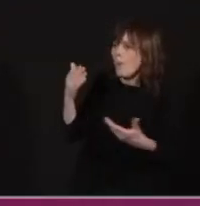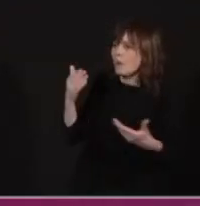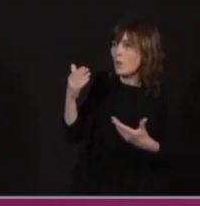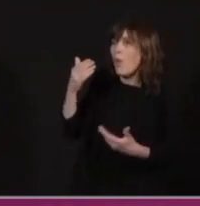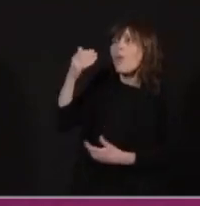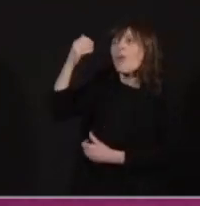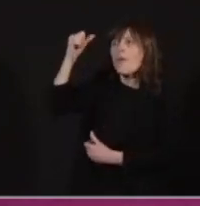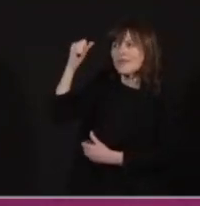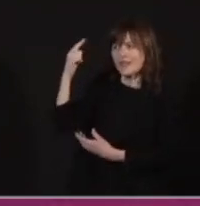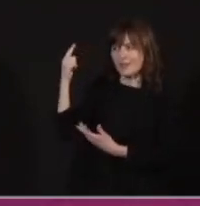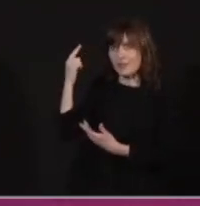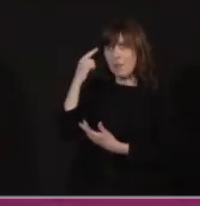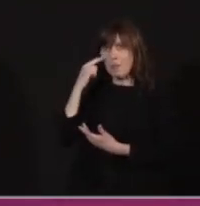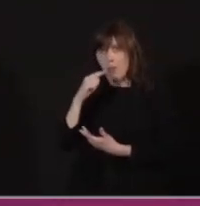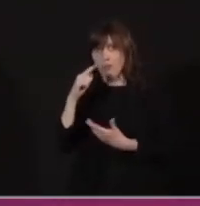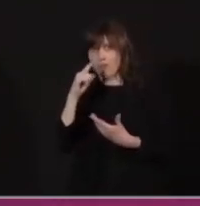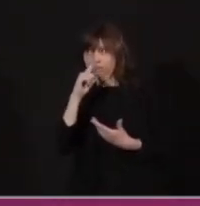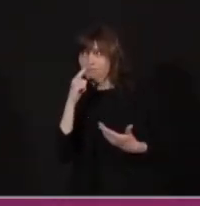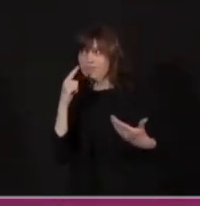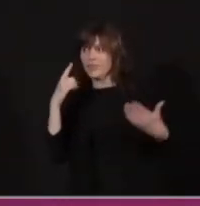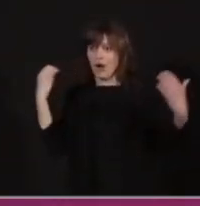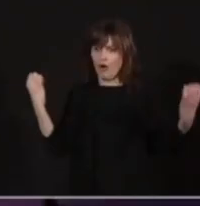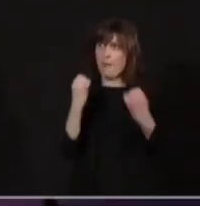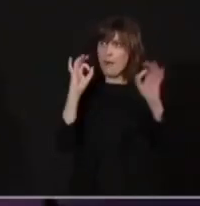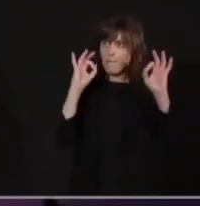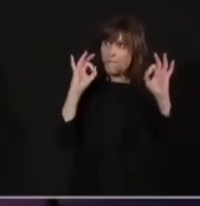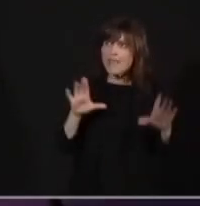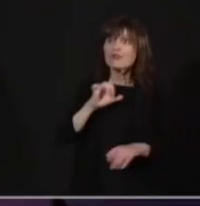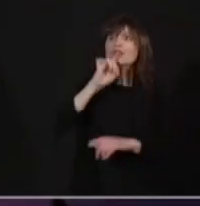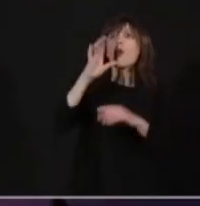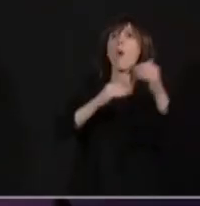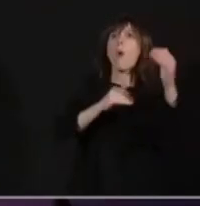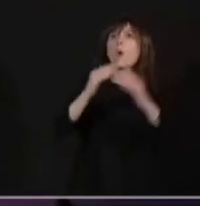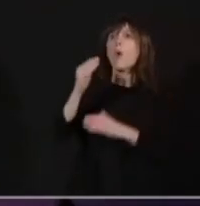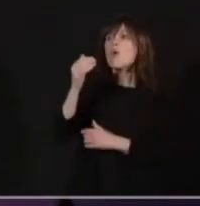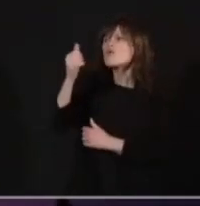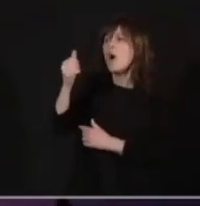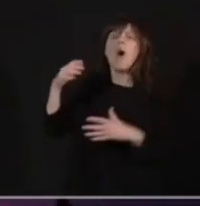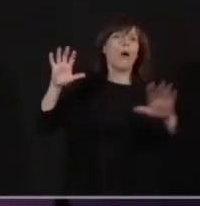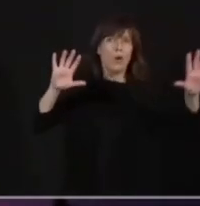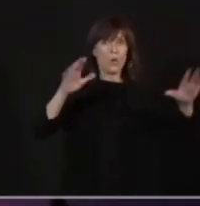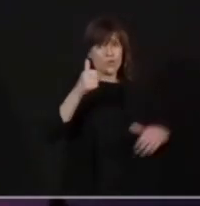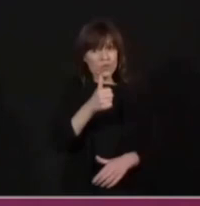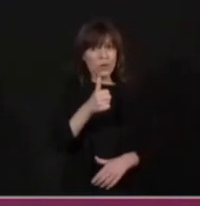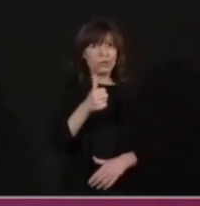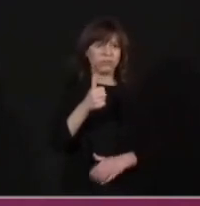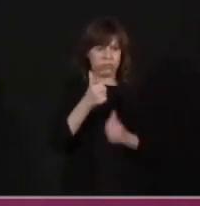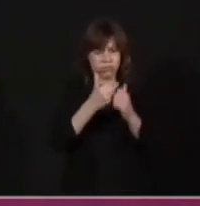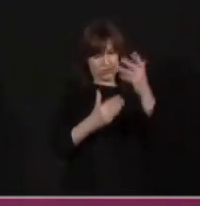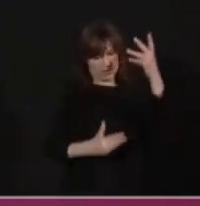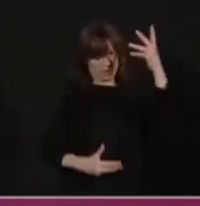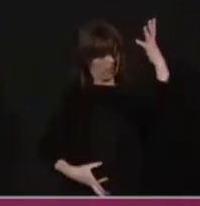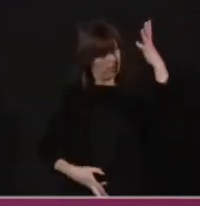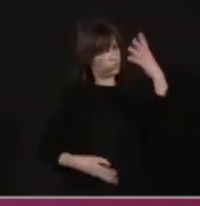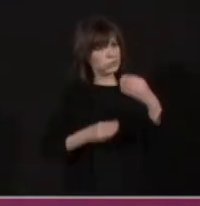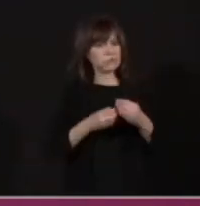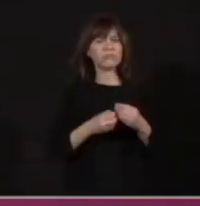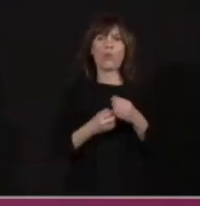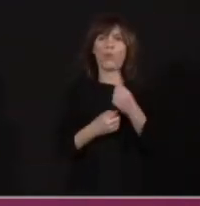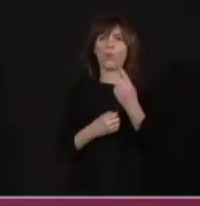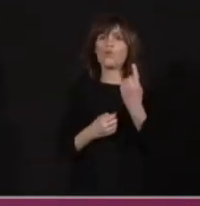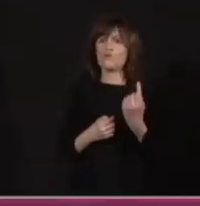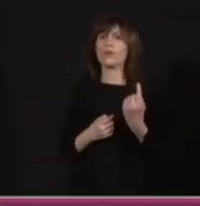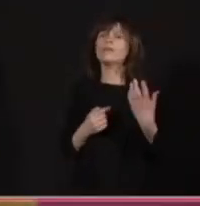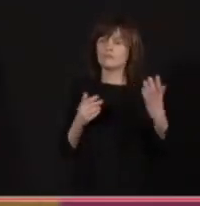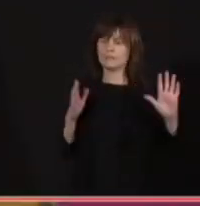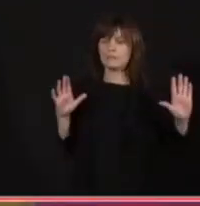la table pour cette campagne de la France des jours heureux, quelle serait-elle ? Oh, j'en ai beaucoup, mais il y en a une à laquelle la